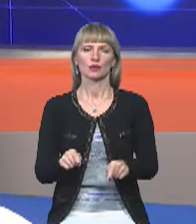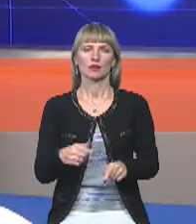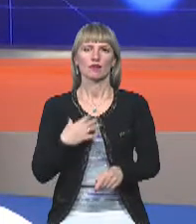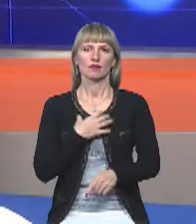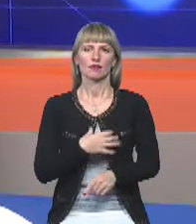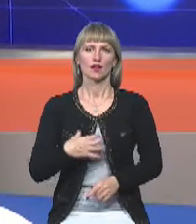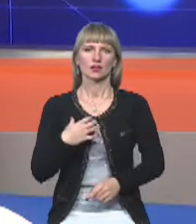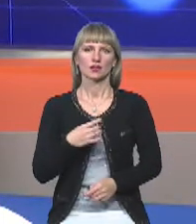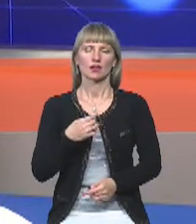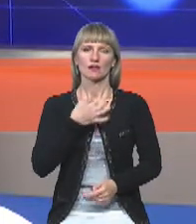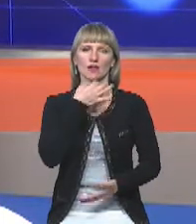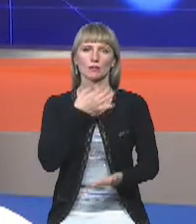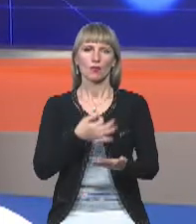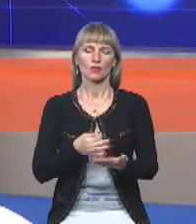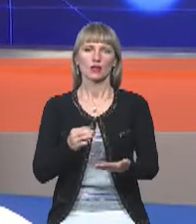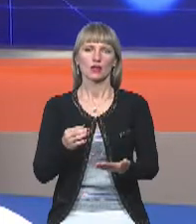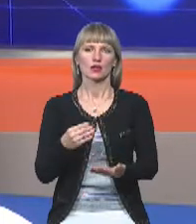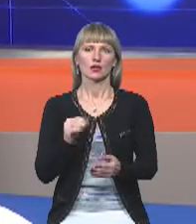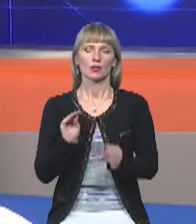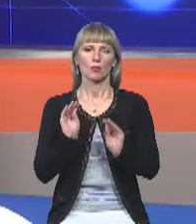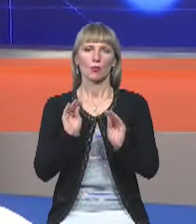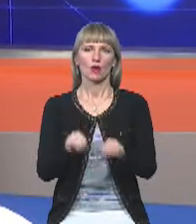основна відповідальність покладена на